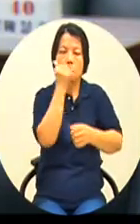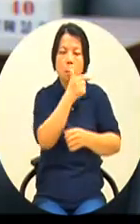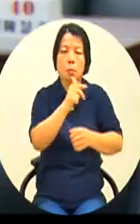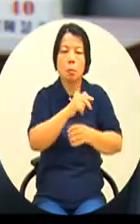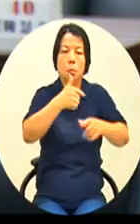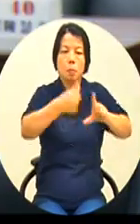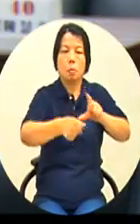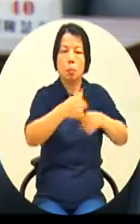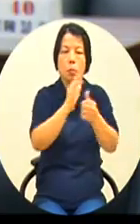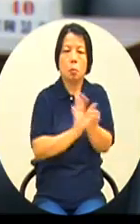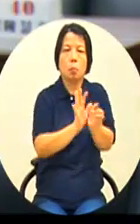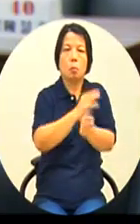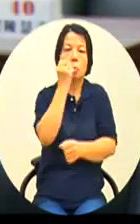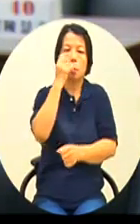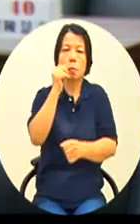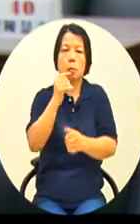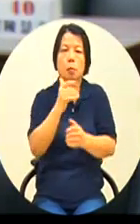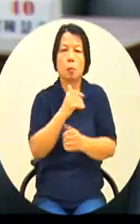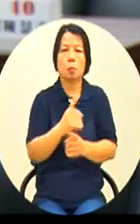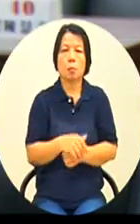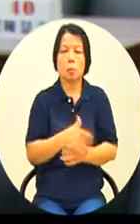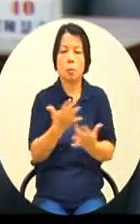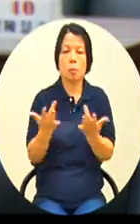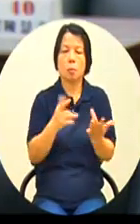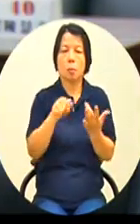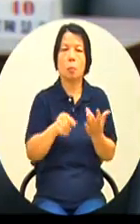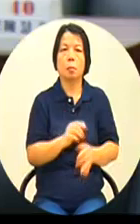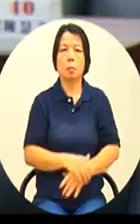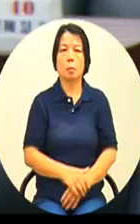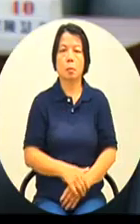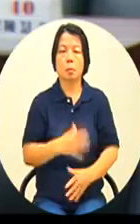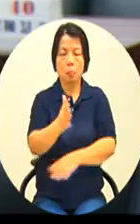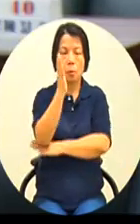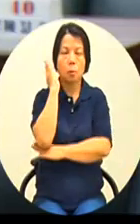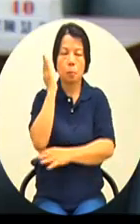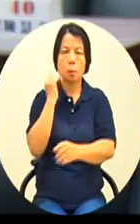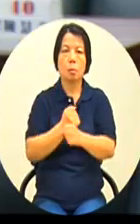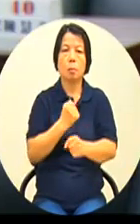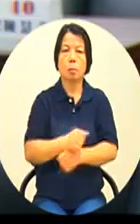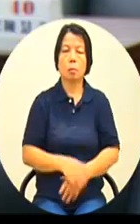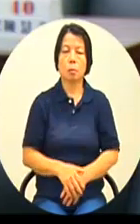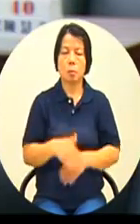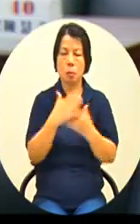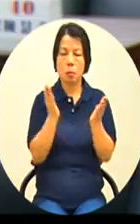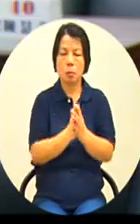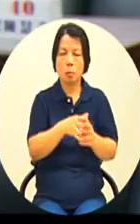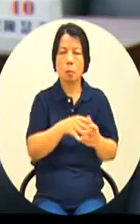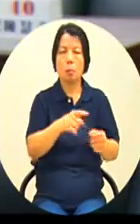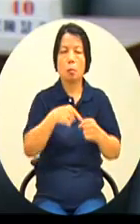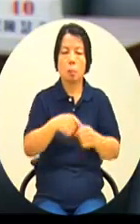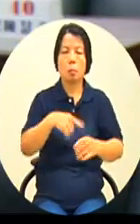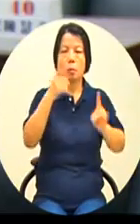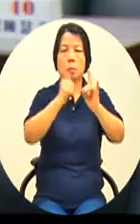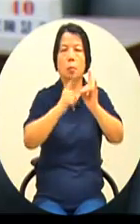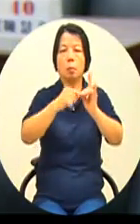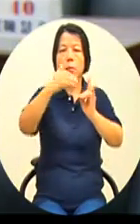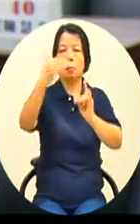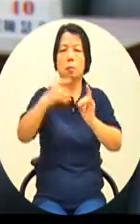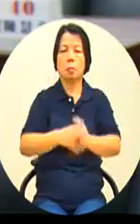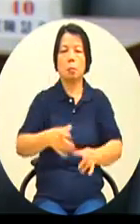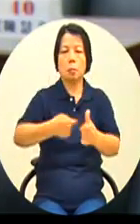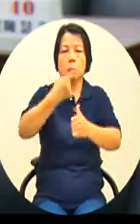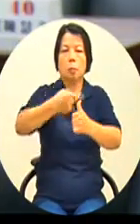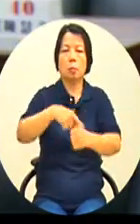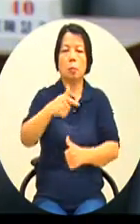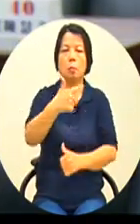光产业，吼、哦，因为咱拢政府做拢产出，你看佛光山第一名，